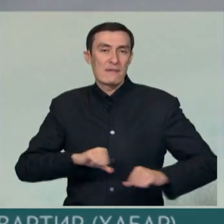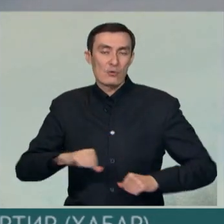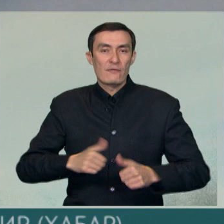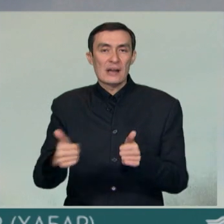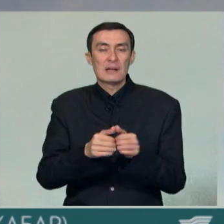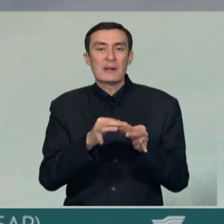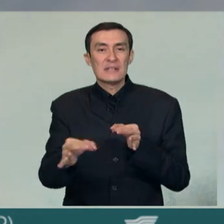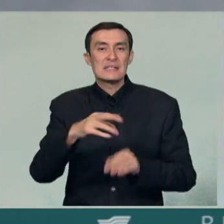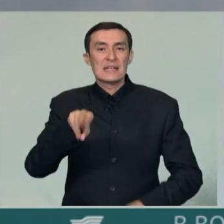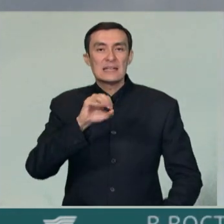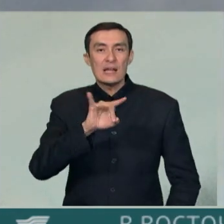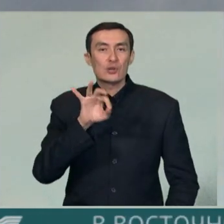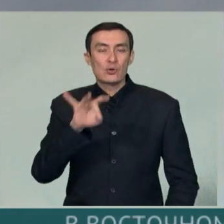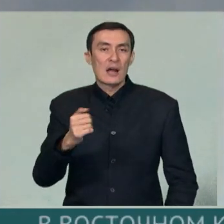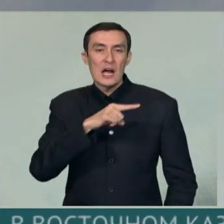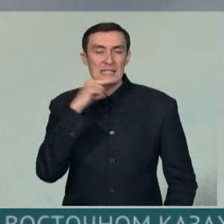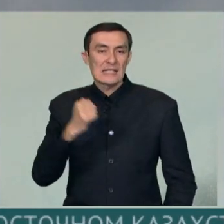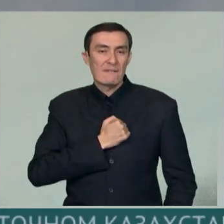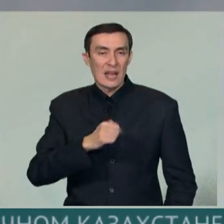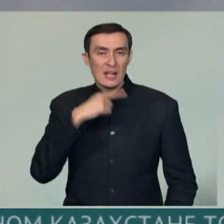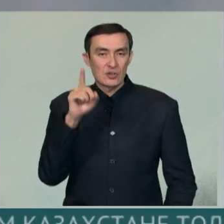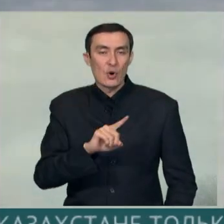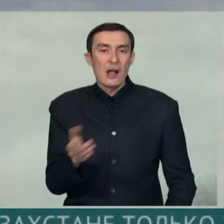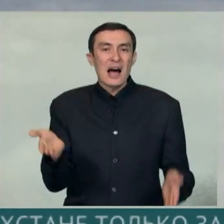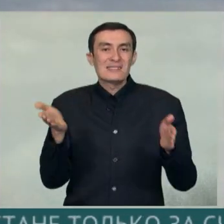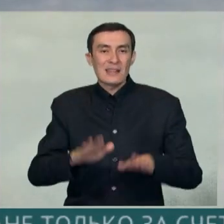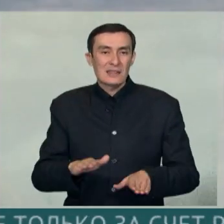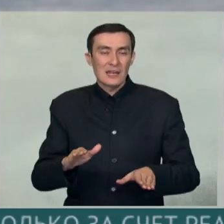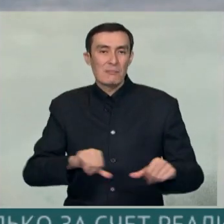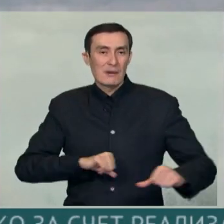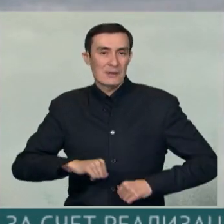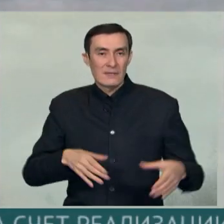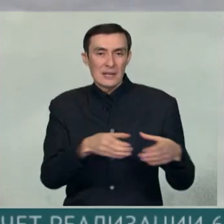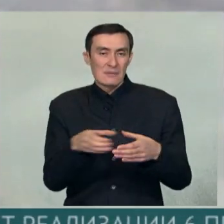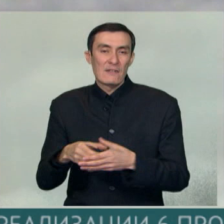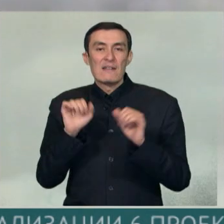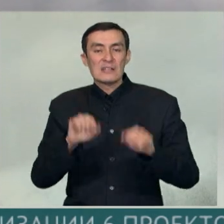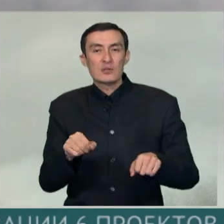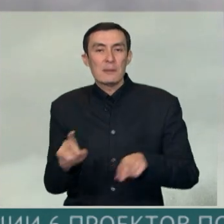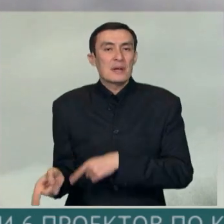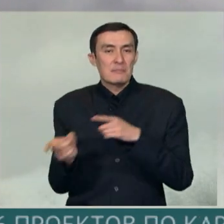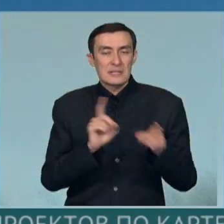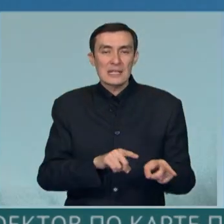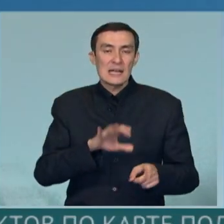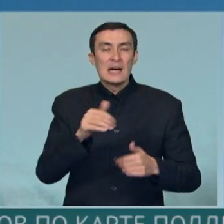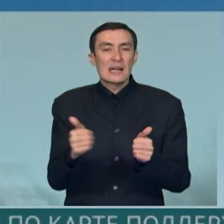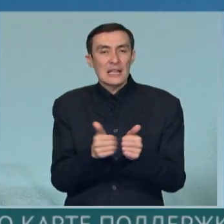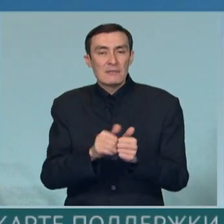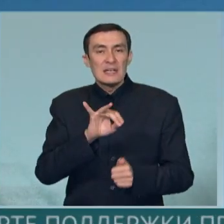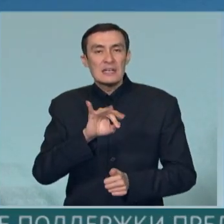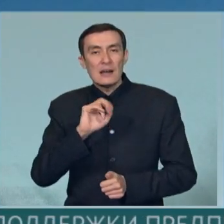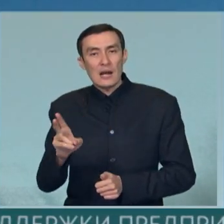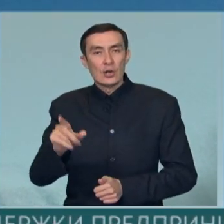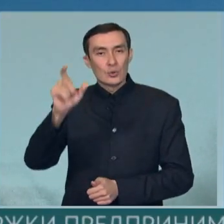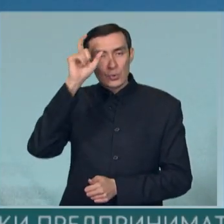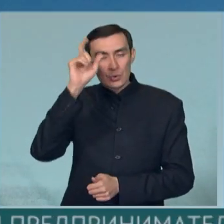Дейр-эз-Зор. Российские военные отметили, что остатки сил сирийских радикальных исламистов, возможно, переместятся в